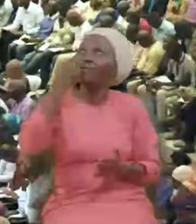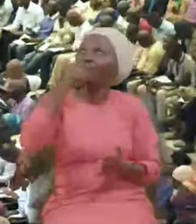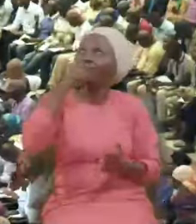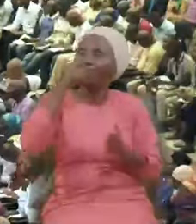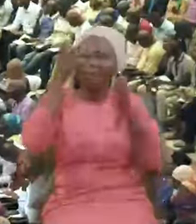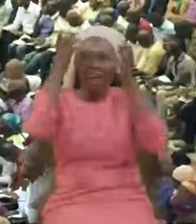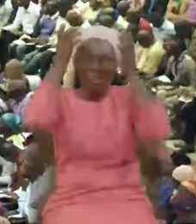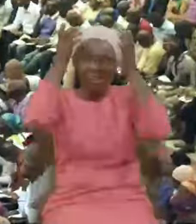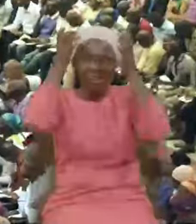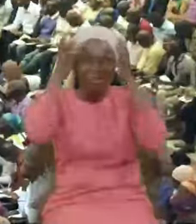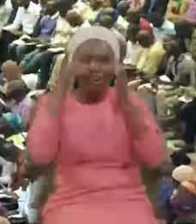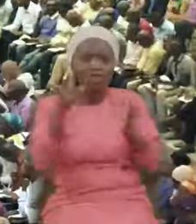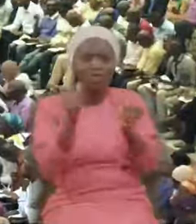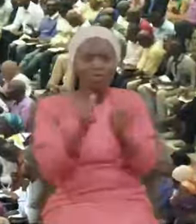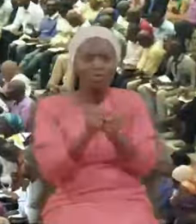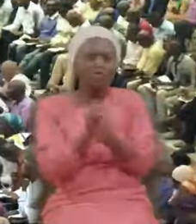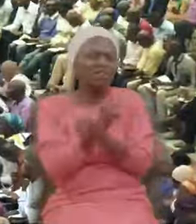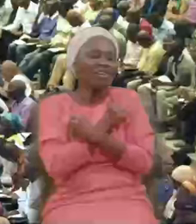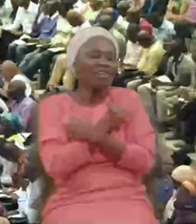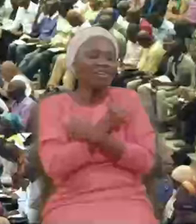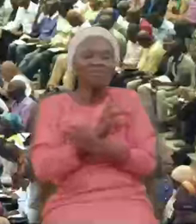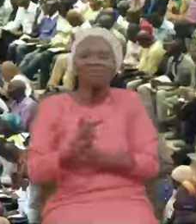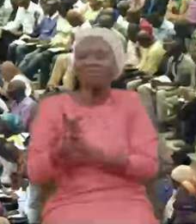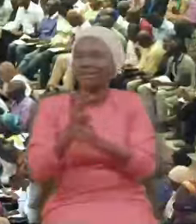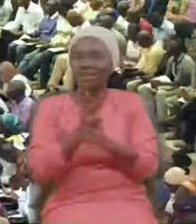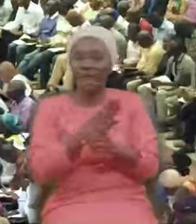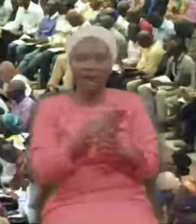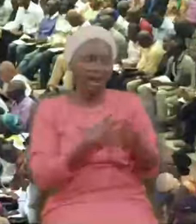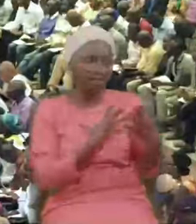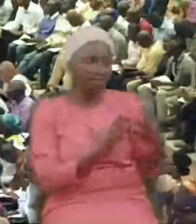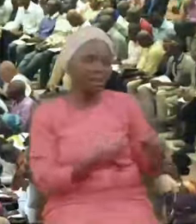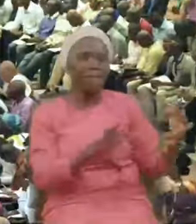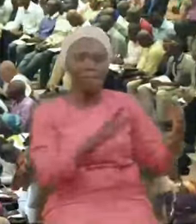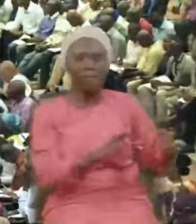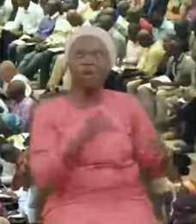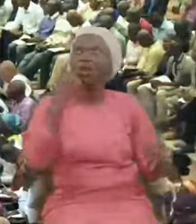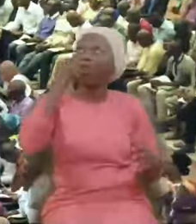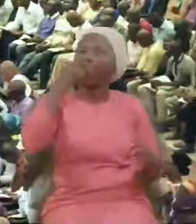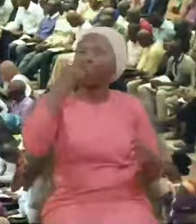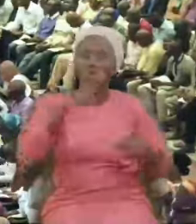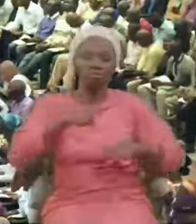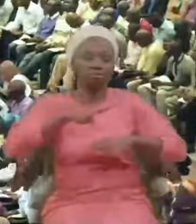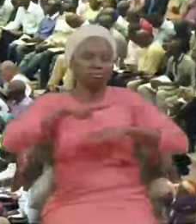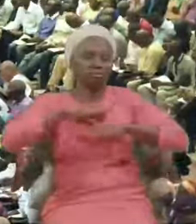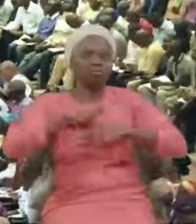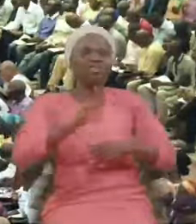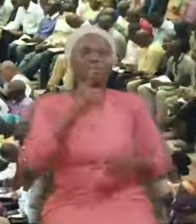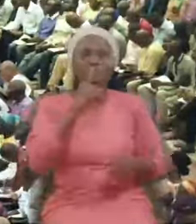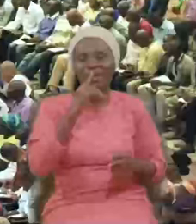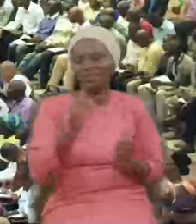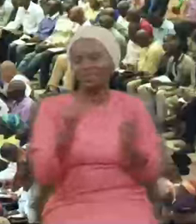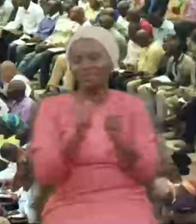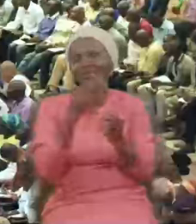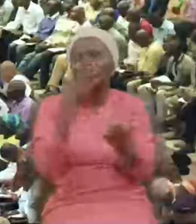Et qui te couronne de bonté et de miséricorde. C'est lui qui rassasie de bien ta